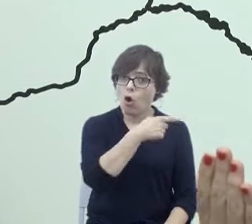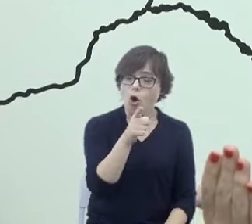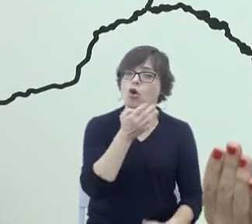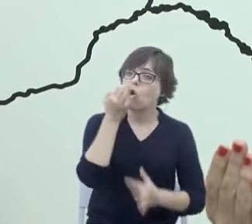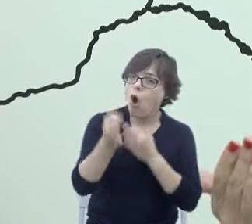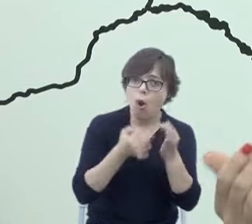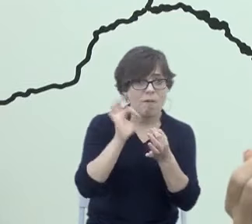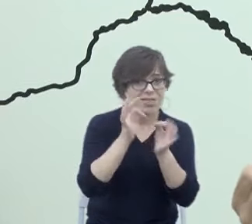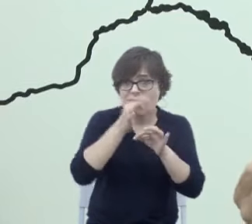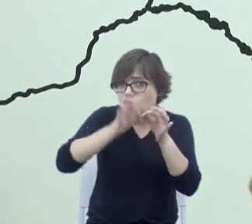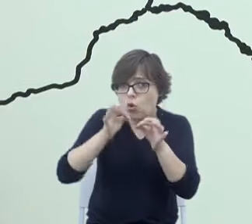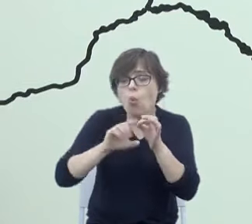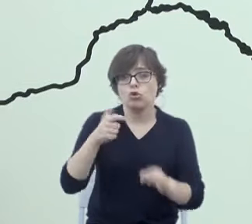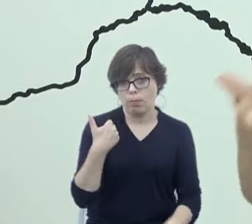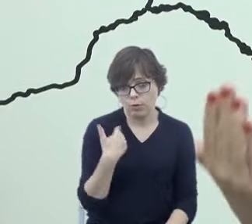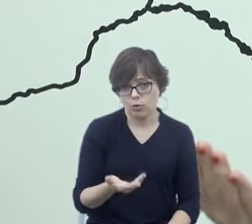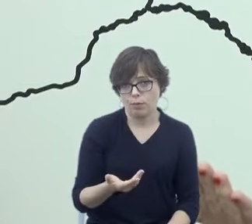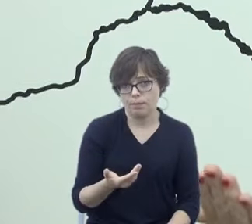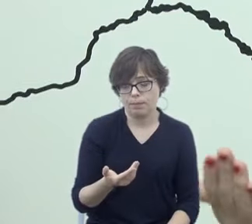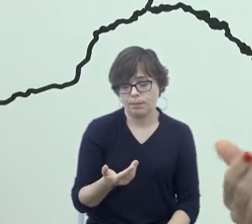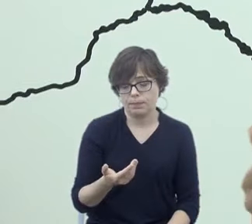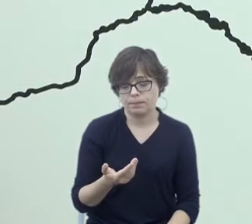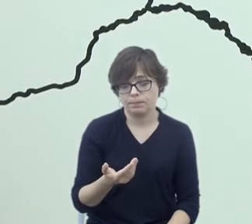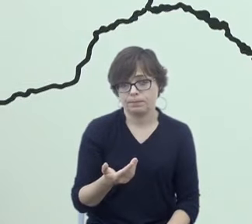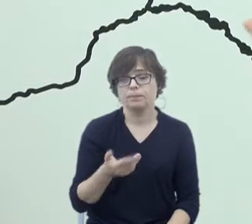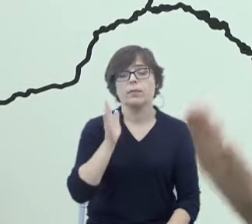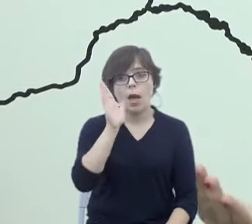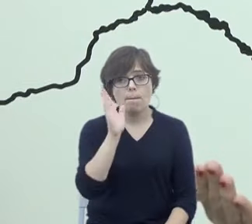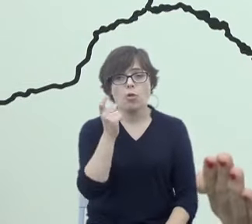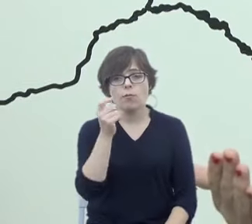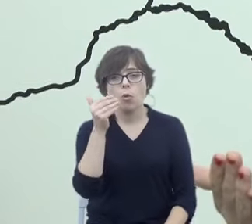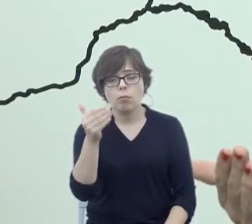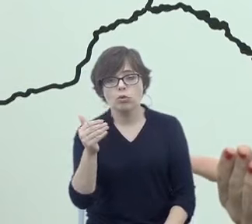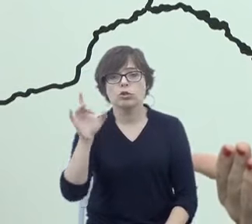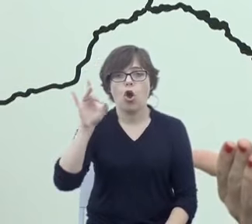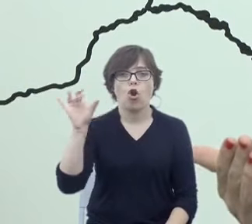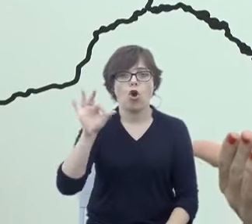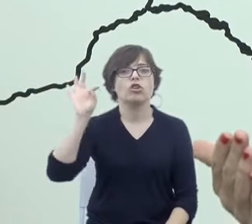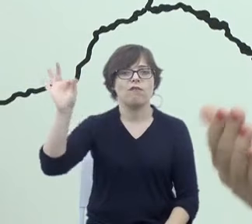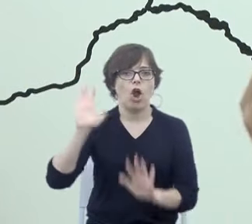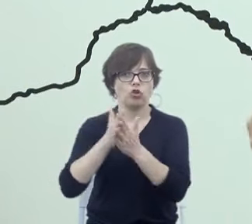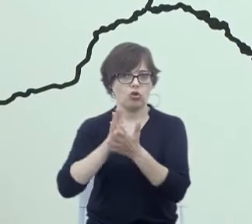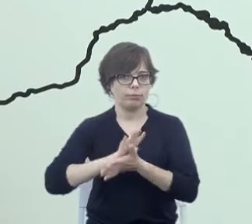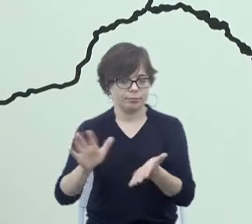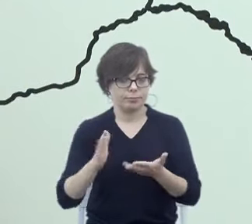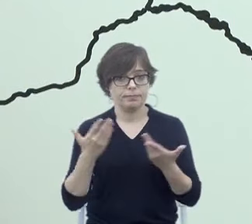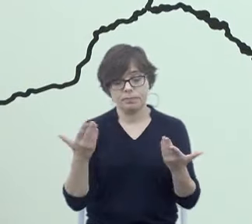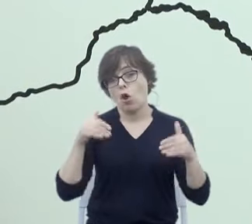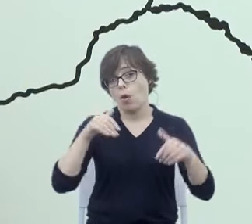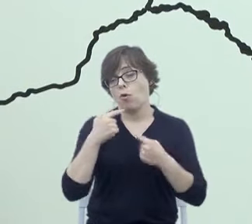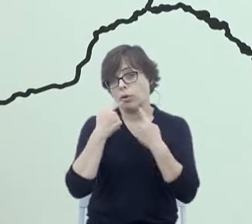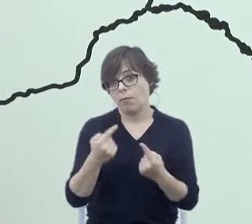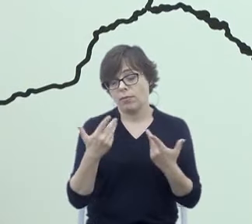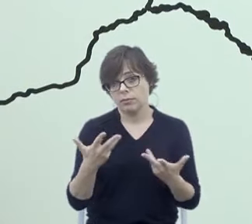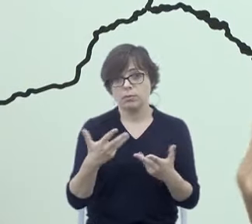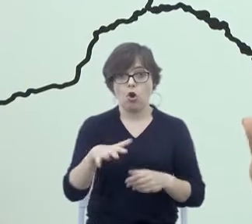ze szczegółami to, co się wydarza. No i chwilę później Gross publikuje swoją książkę. Możemy więc powiedzieć, że tak,